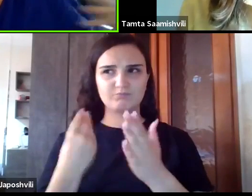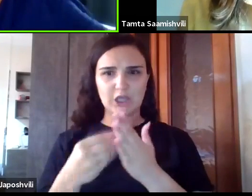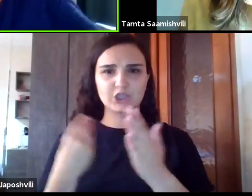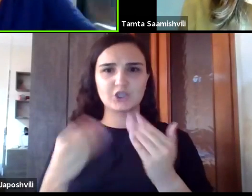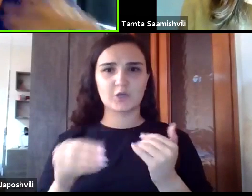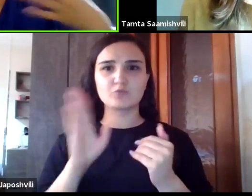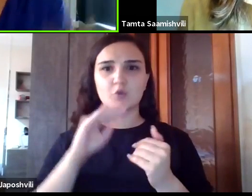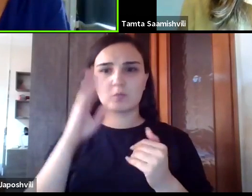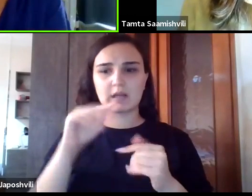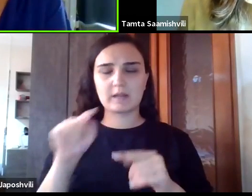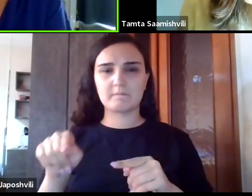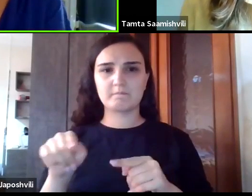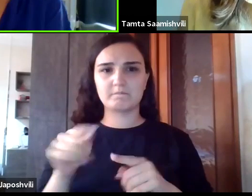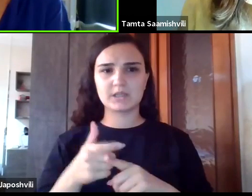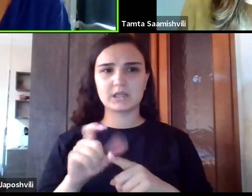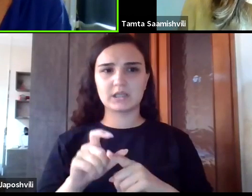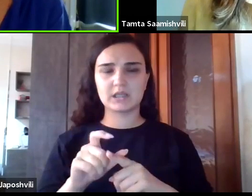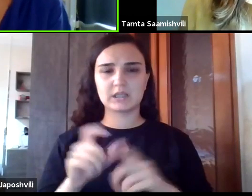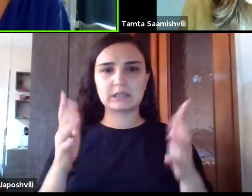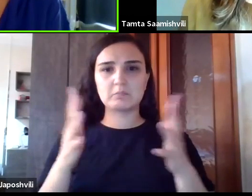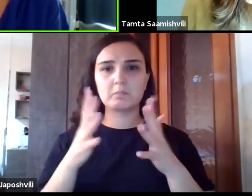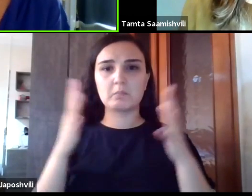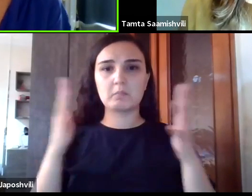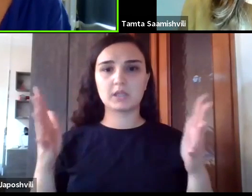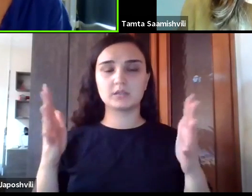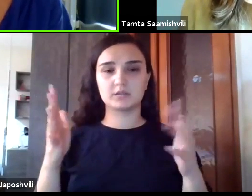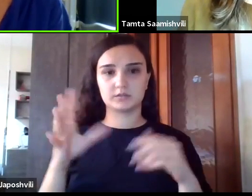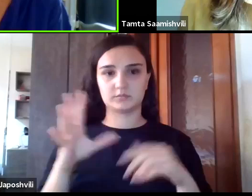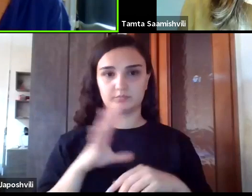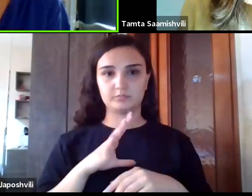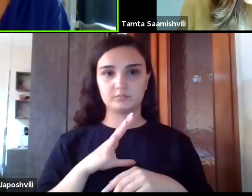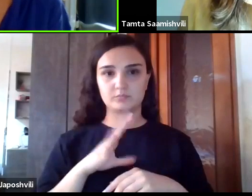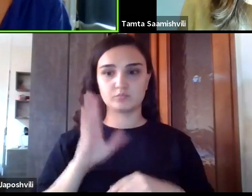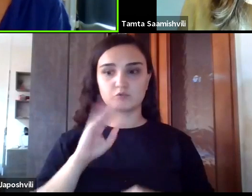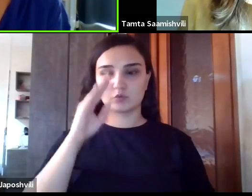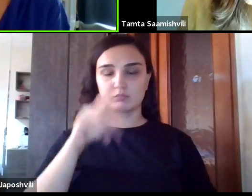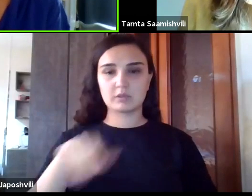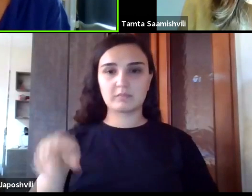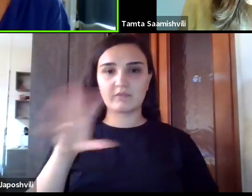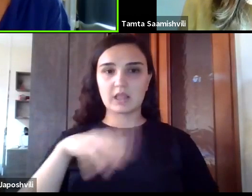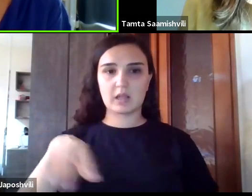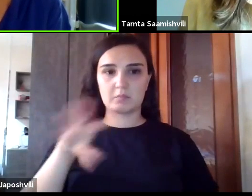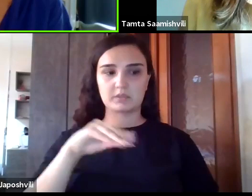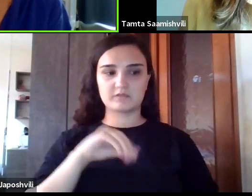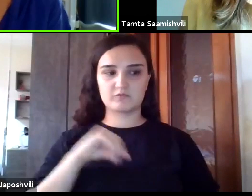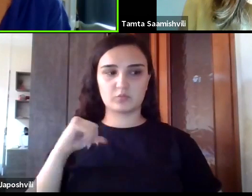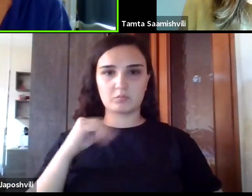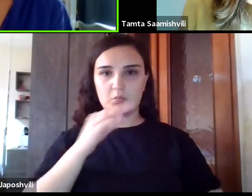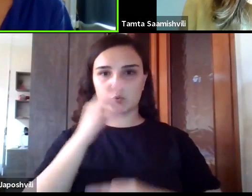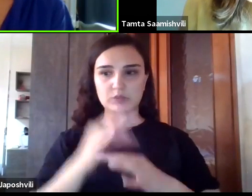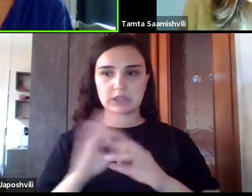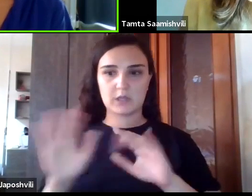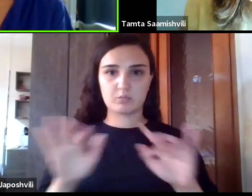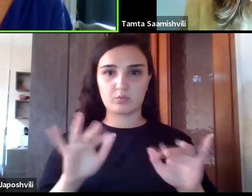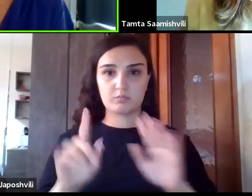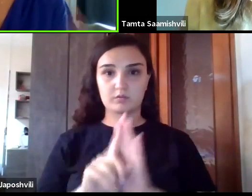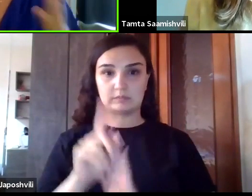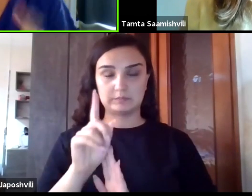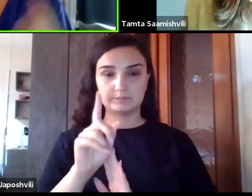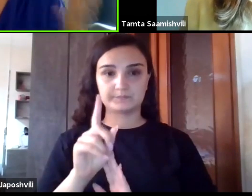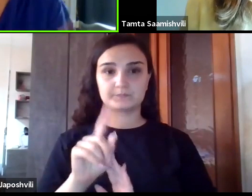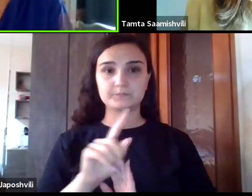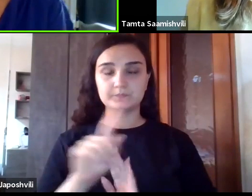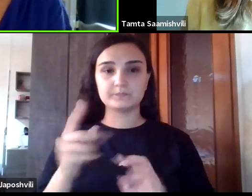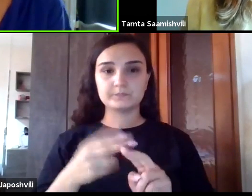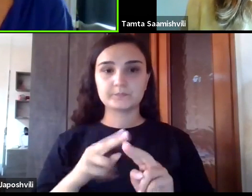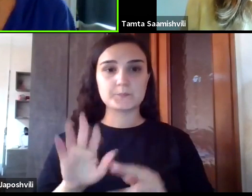რომ ძალიან დიდი წნეხი წამოვიდა, იმიტომ რომ მოუწიათ ყველაფრის შეთავსება ერთად, თუმცა ეს არ